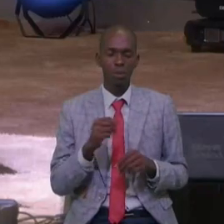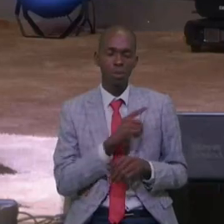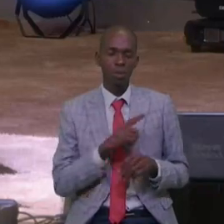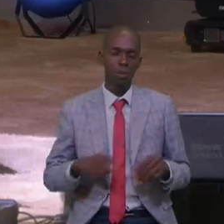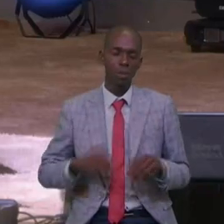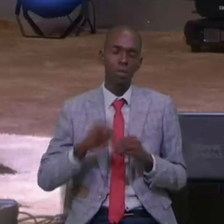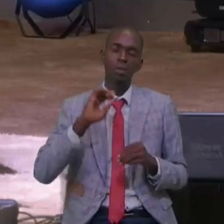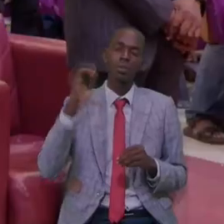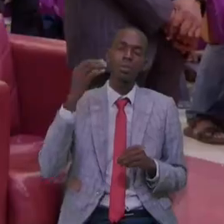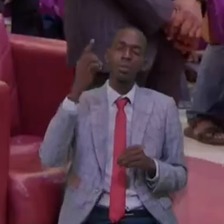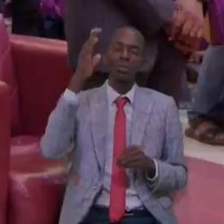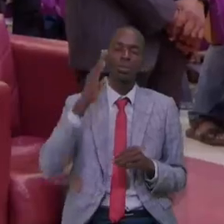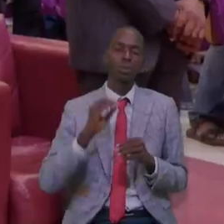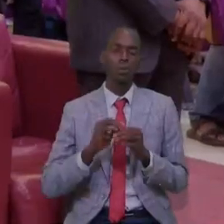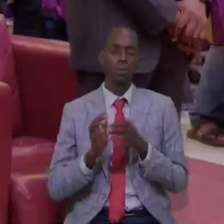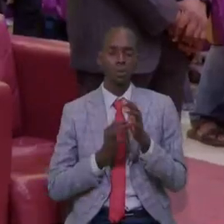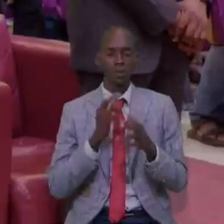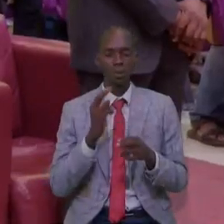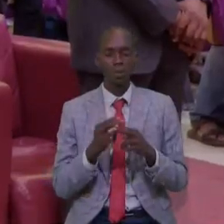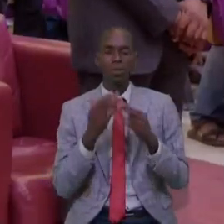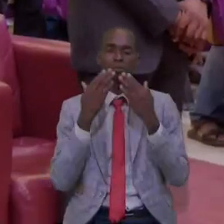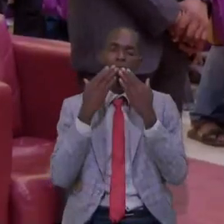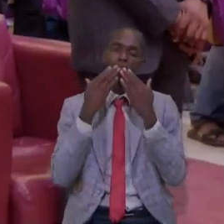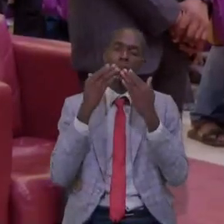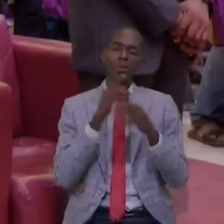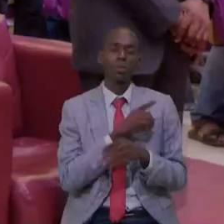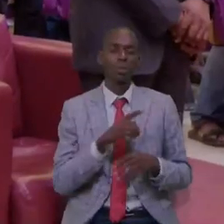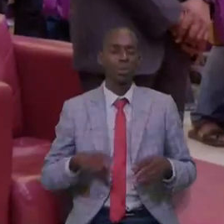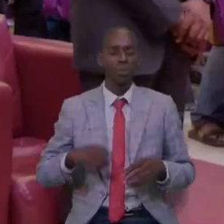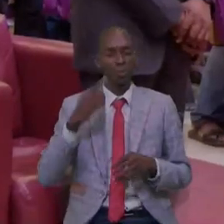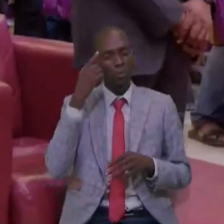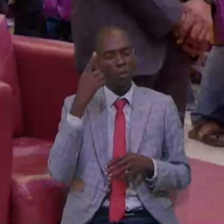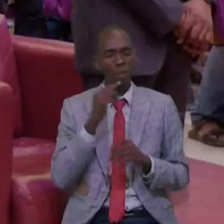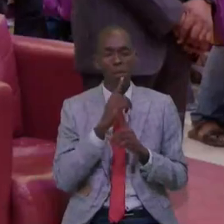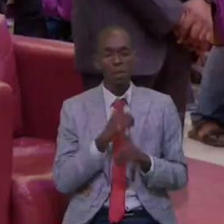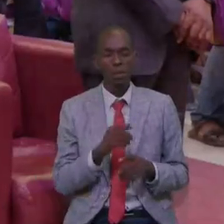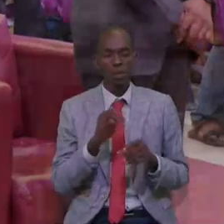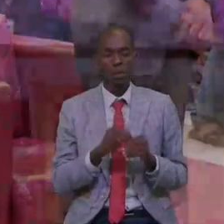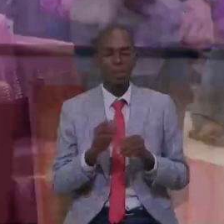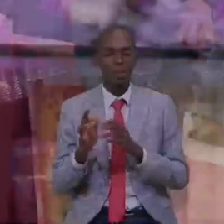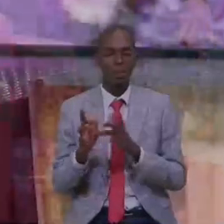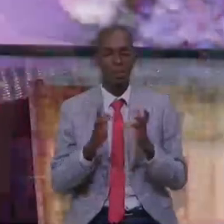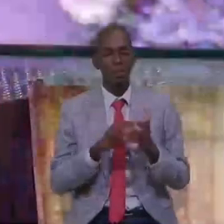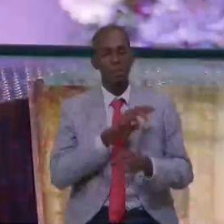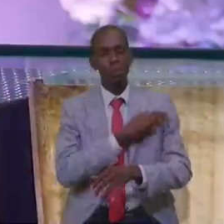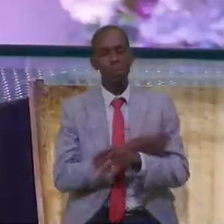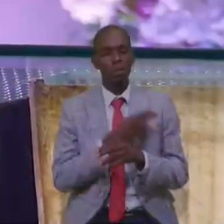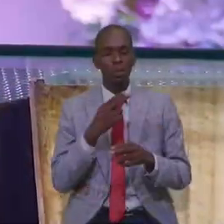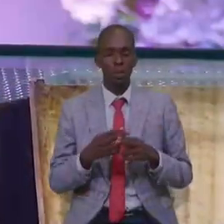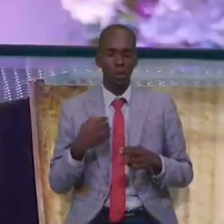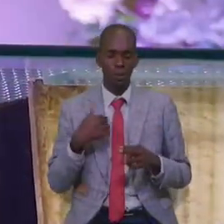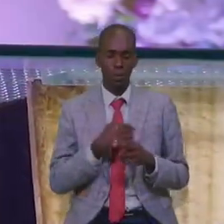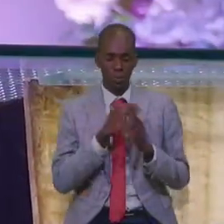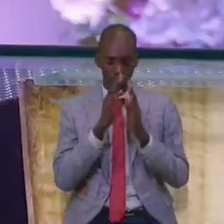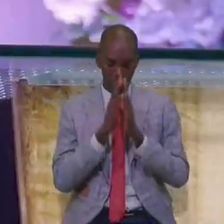au nom de Jésus-Christ. Nous te disons merci parce que tu nous as exaucés. Au nom puissant de Jésus, nous prions.